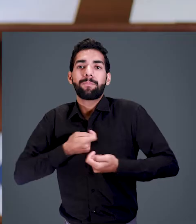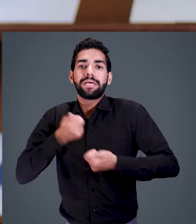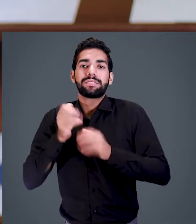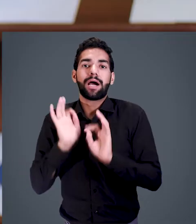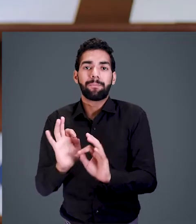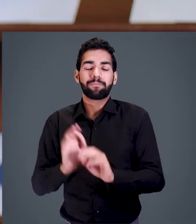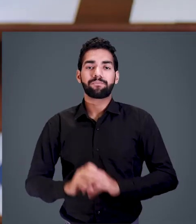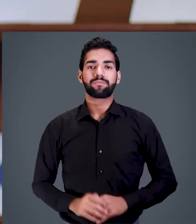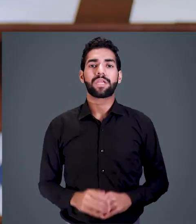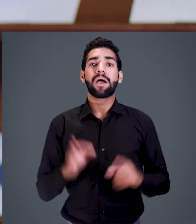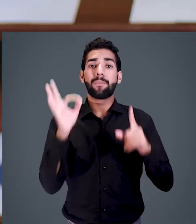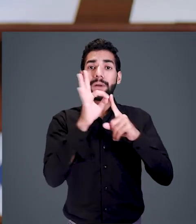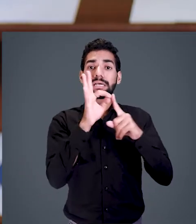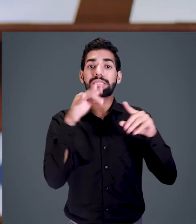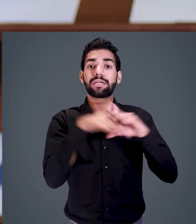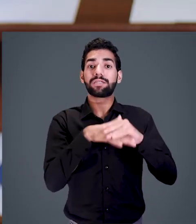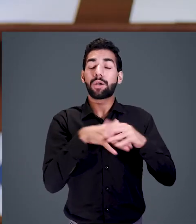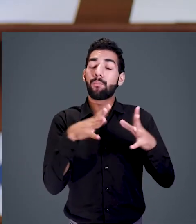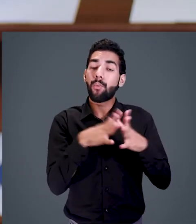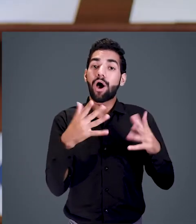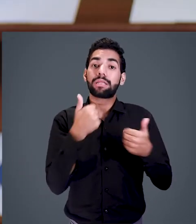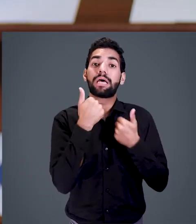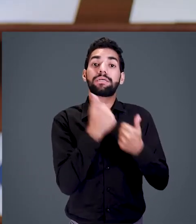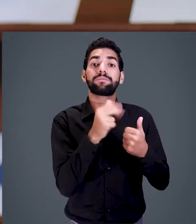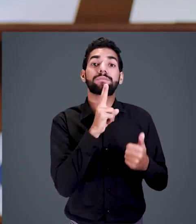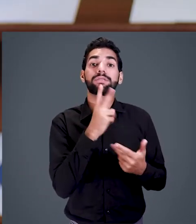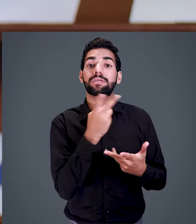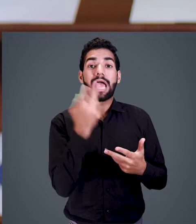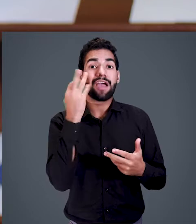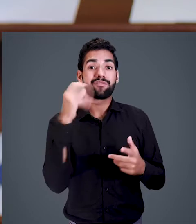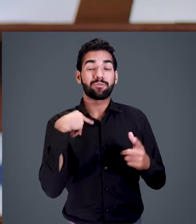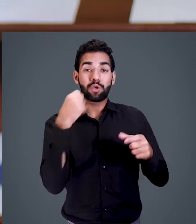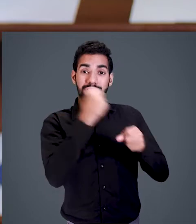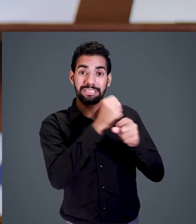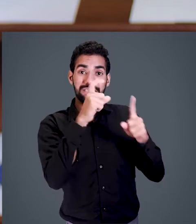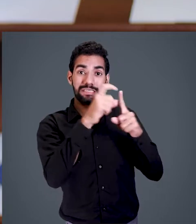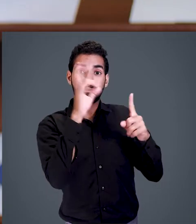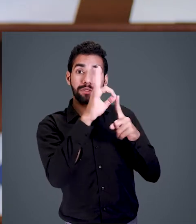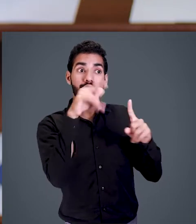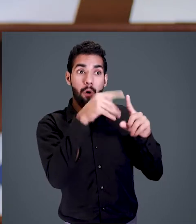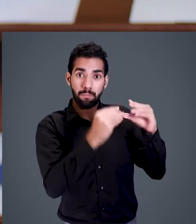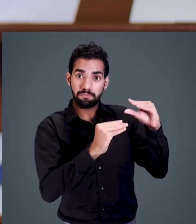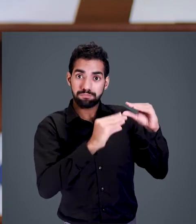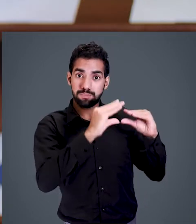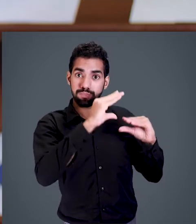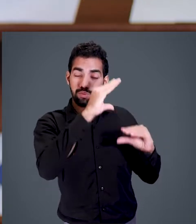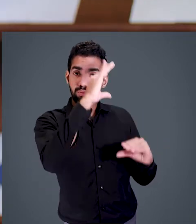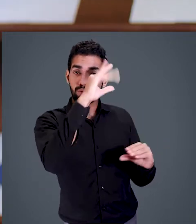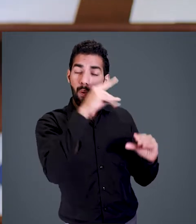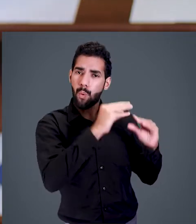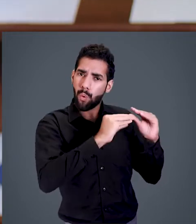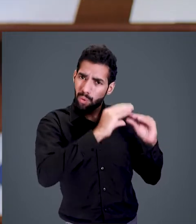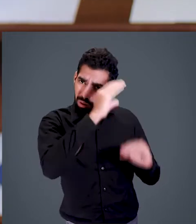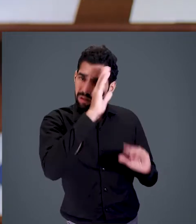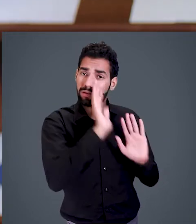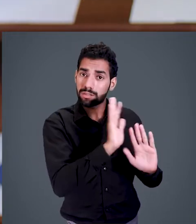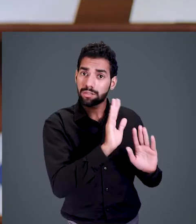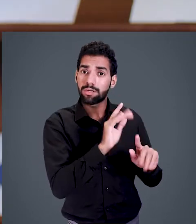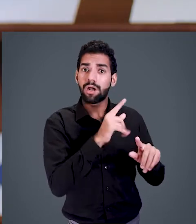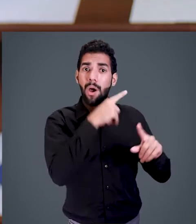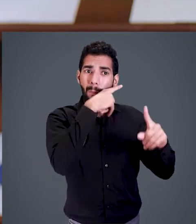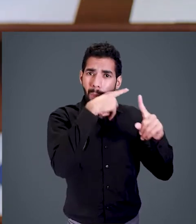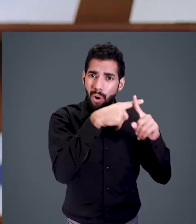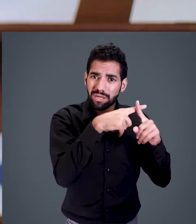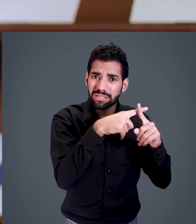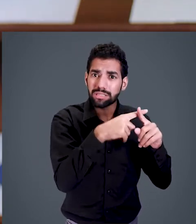हैं। पाकिस्तान की एक और बड़ी इंटरेस्टिंग फाइंडिंग है कि आप देखेंगे कि आपका GDP तो बढ़ रहा है, GDP ग्रोथ रेट भी इंक्रीज़